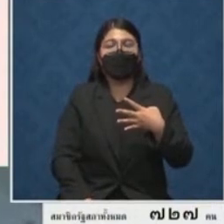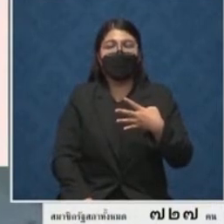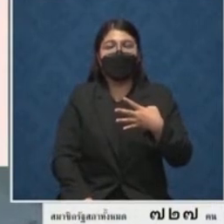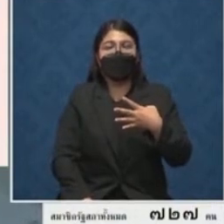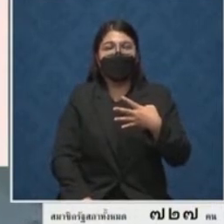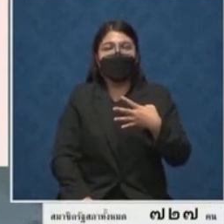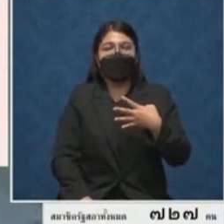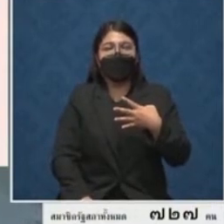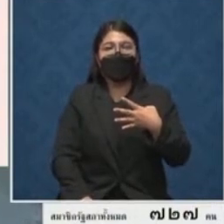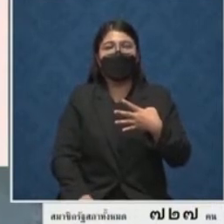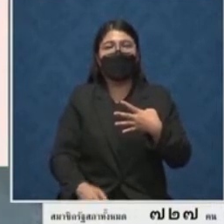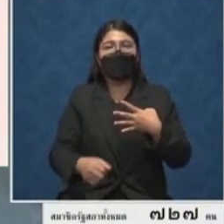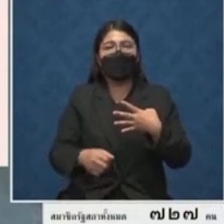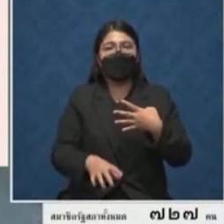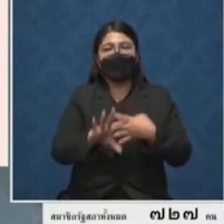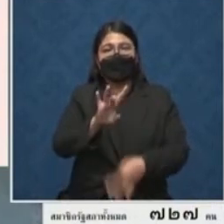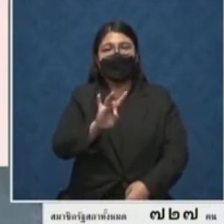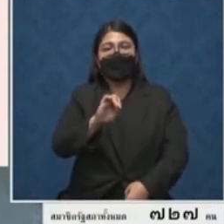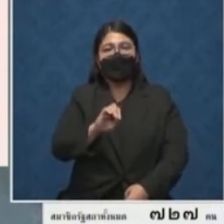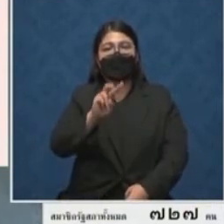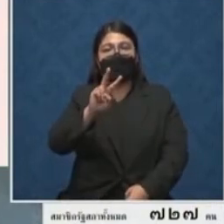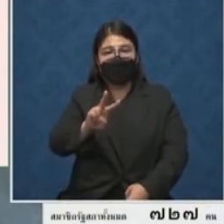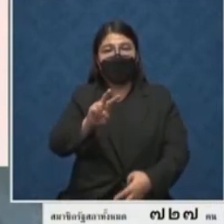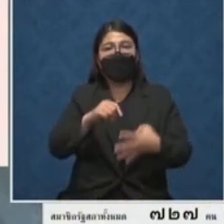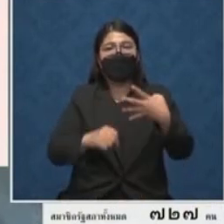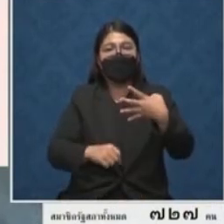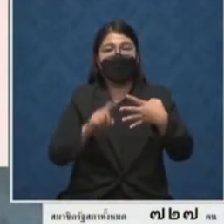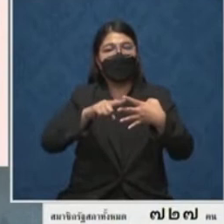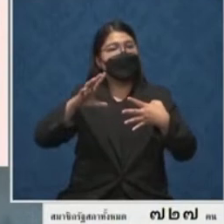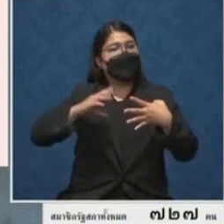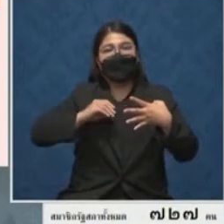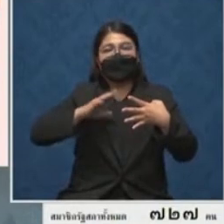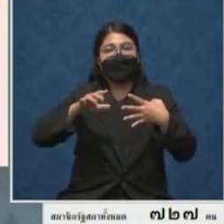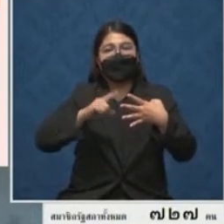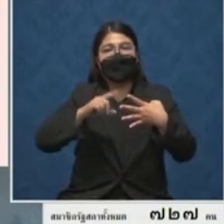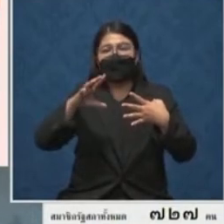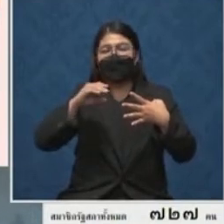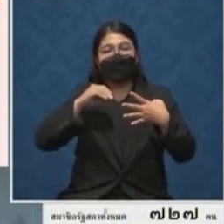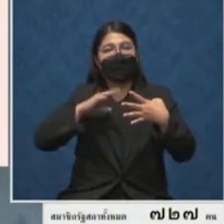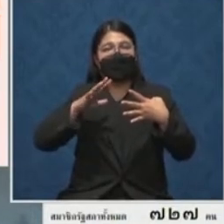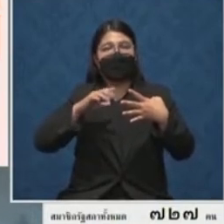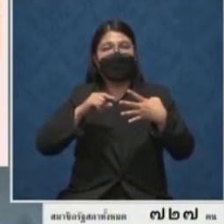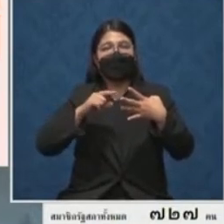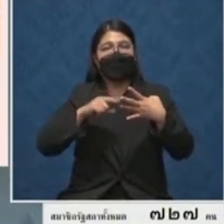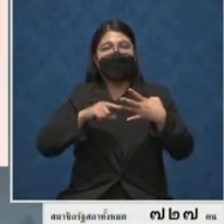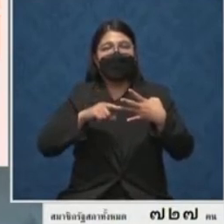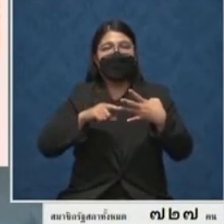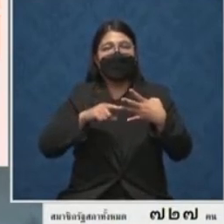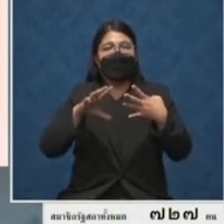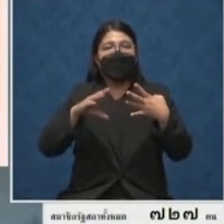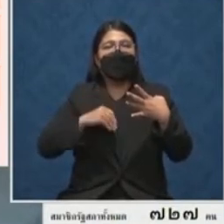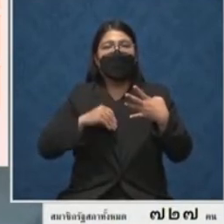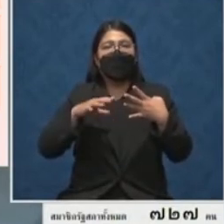82พลเอกจิรพงศ์วรรณรัตน ์1ไม่รับหลักการ2ไม่รับหลักการ3ไม่รับหลัก